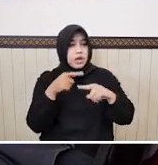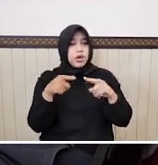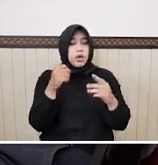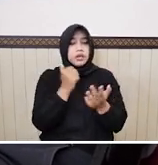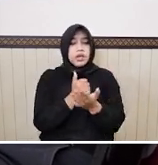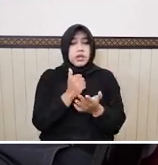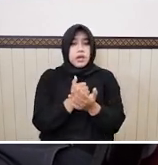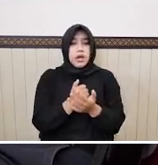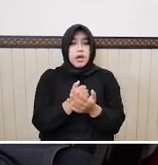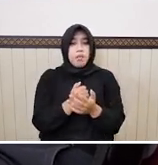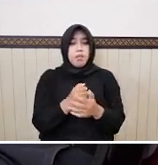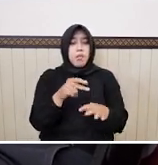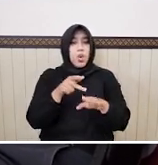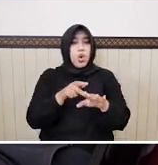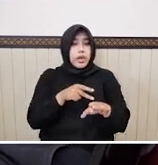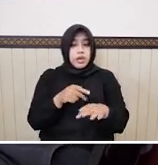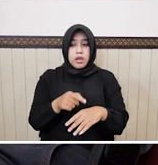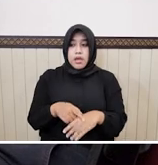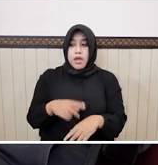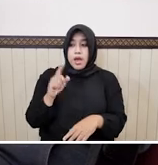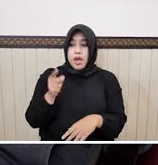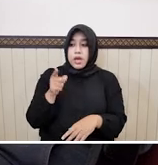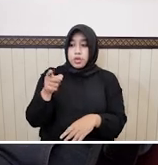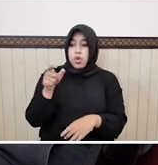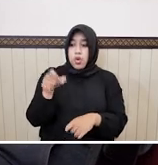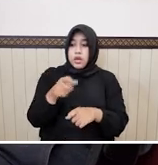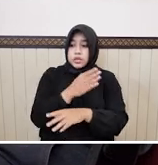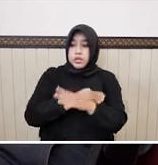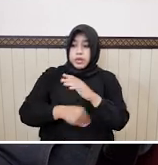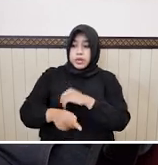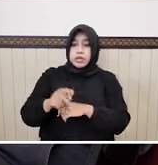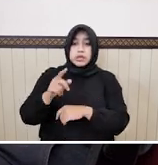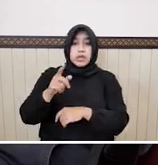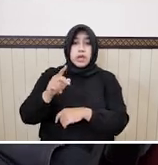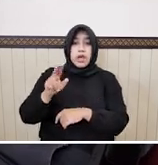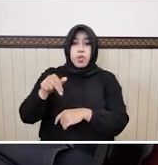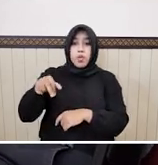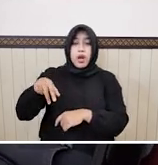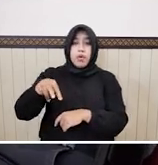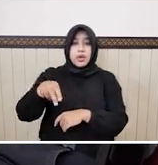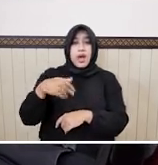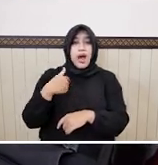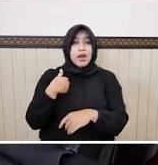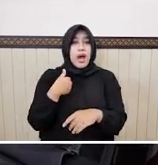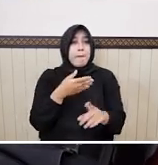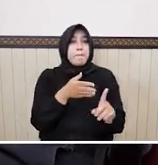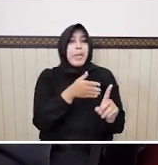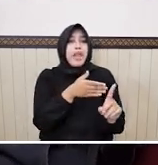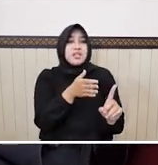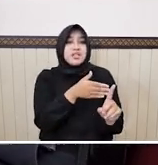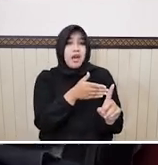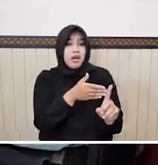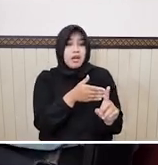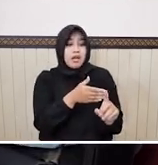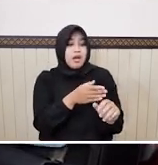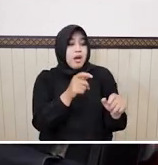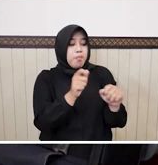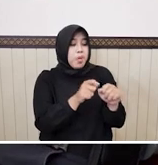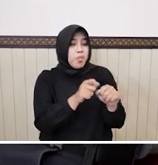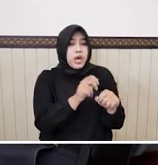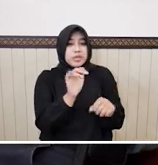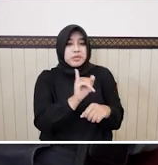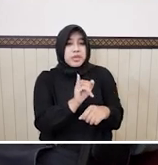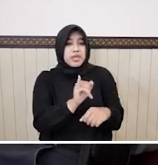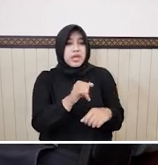karena kemudian akan orang akan melihat yaitu orang disable sedang lewat Yap betul ada pelatihan-pelatihan disitu mengeksklusifkan mereka